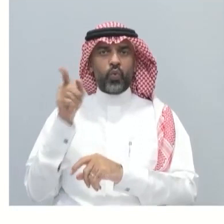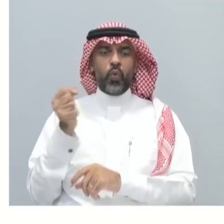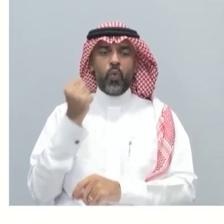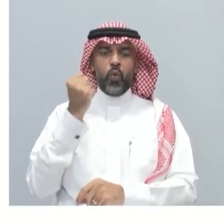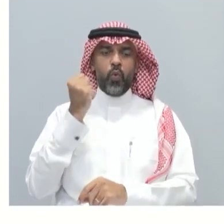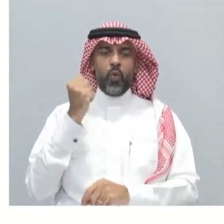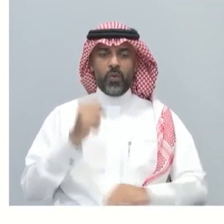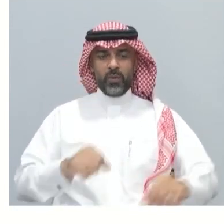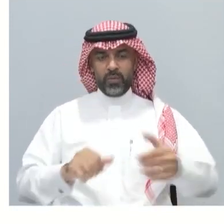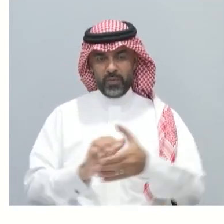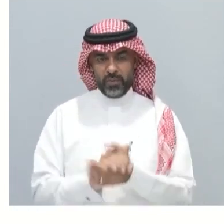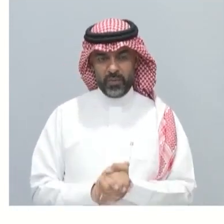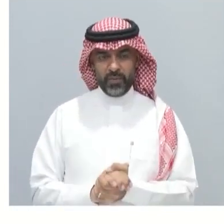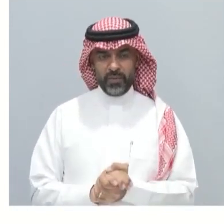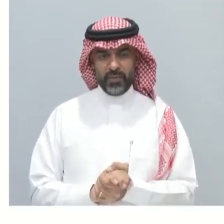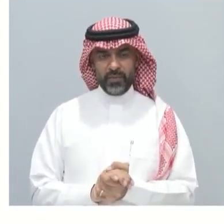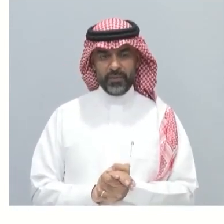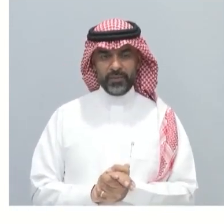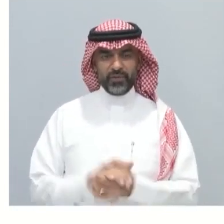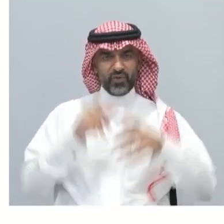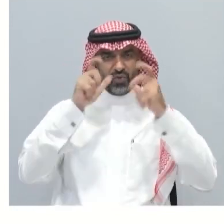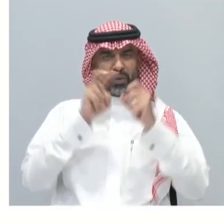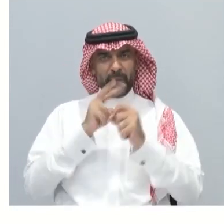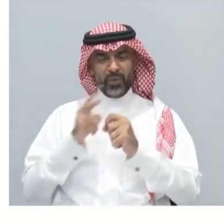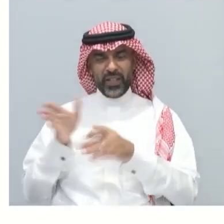صور مختلفه لانواع